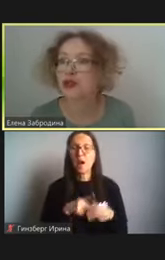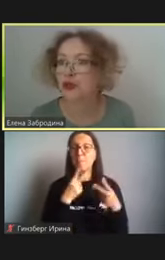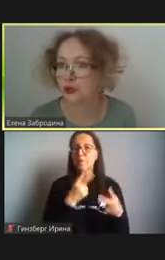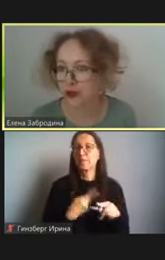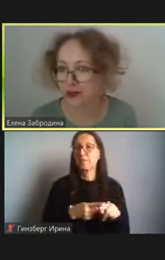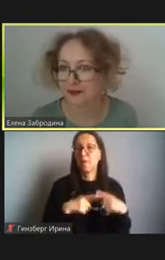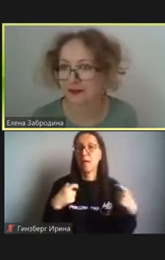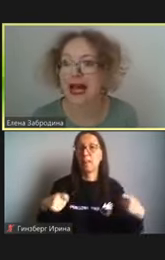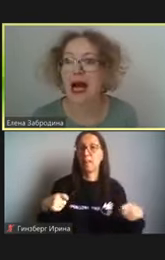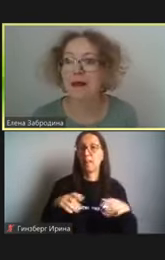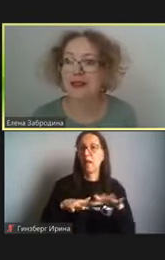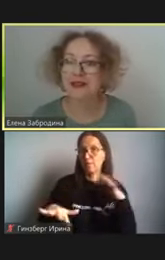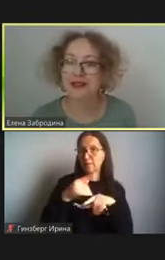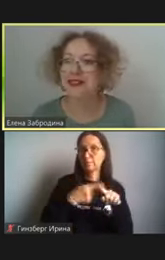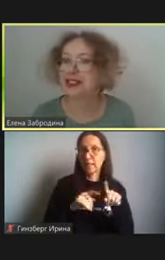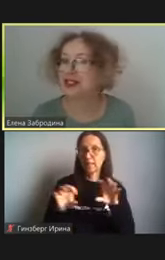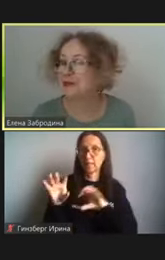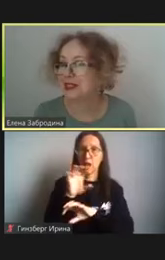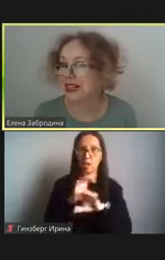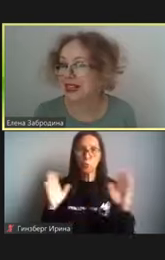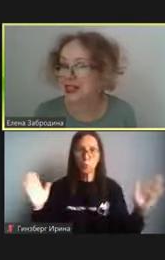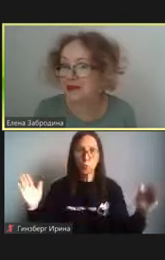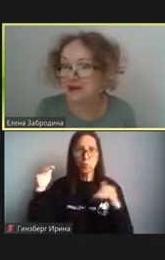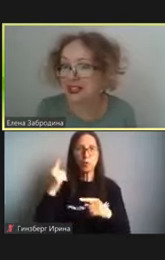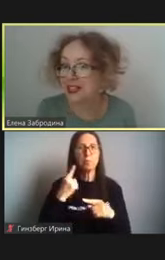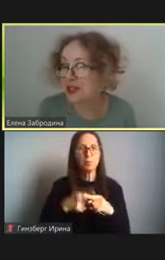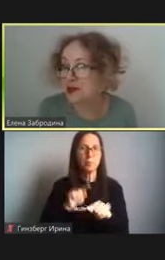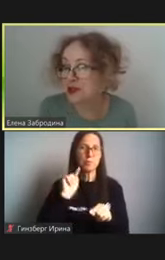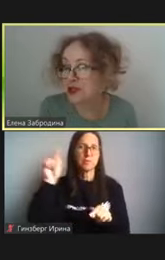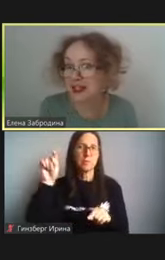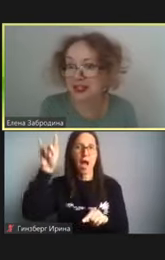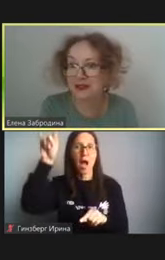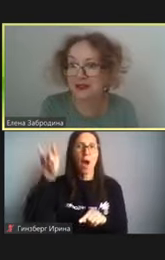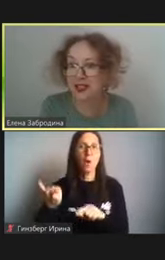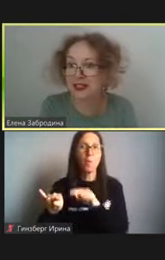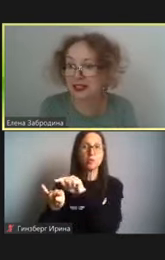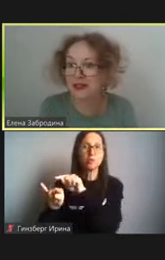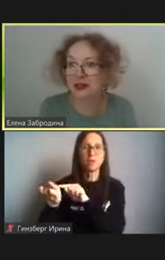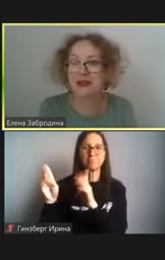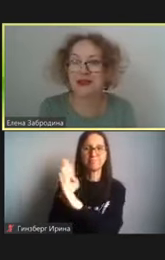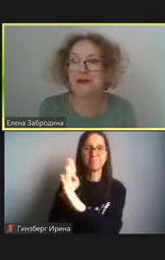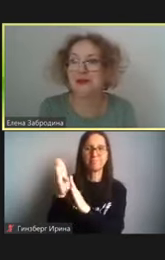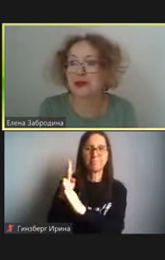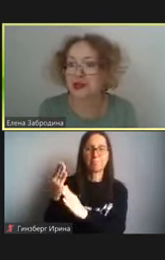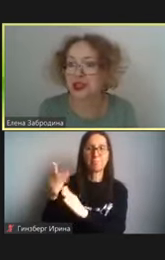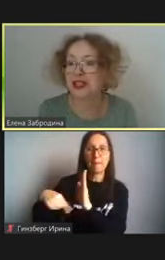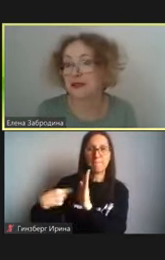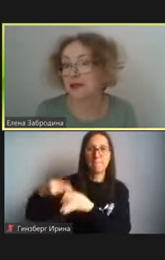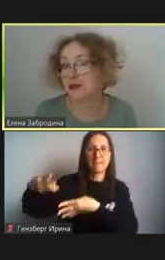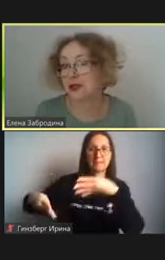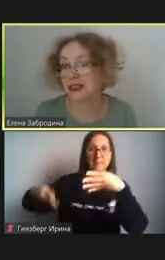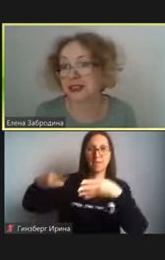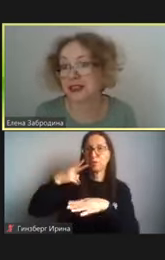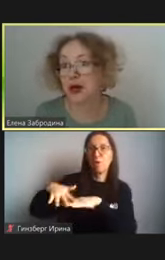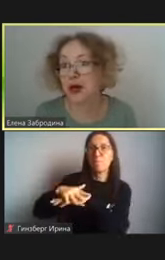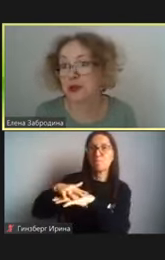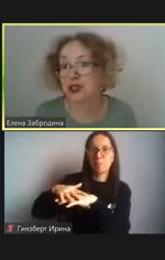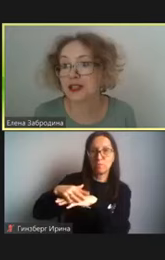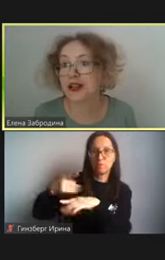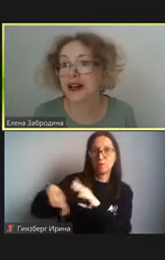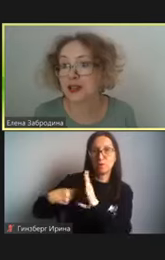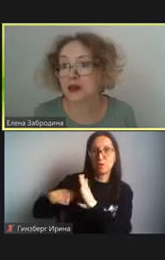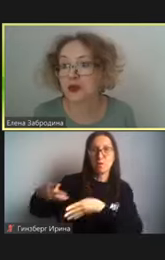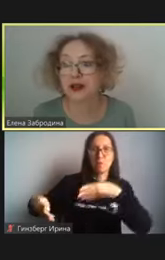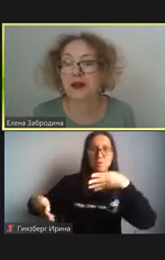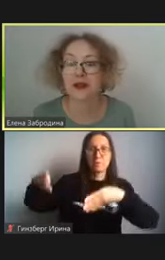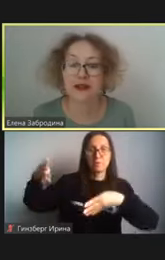видим натюрморт. Мы видим здесь и пейзаж. Посмотрите окошко, через которое мы видим площадь. Может быть, это, кстати,